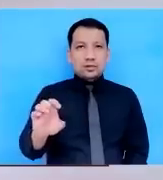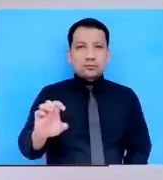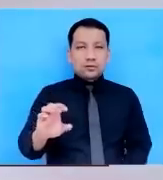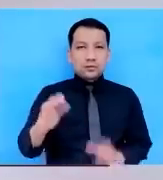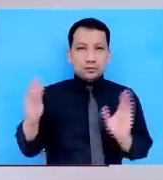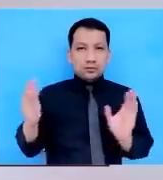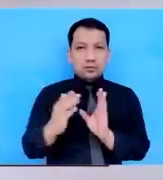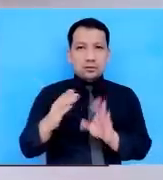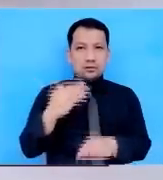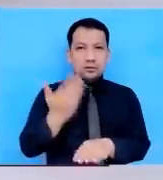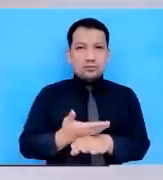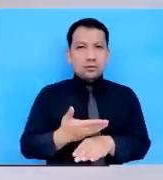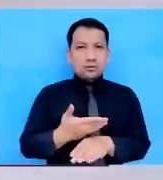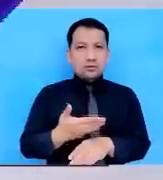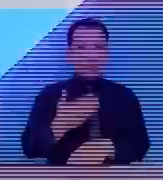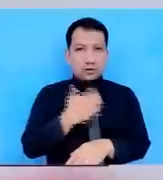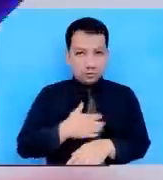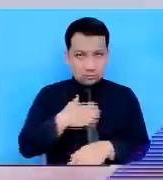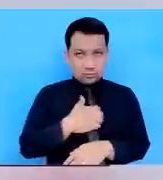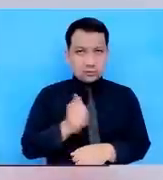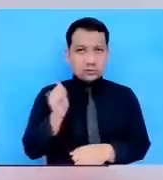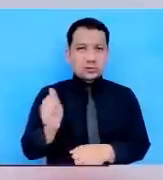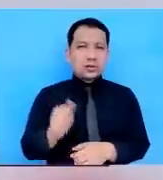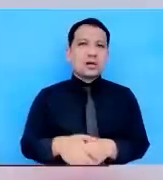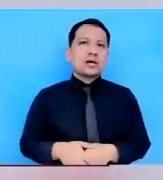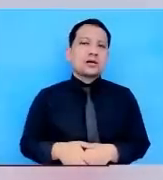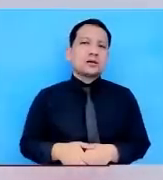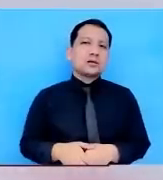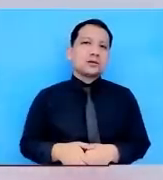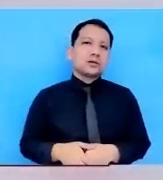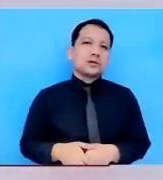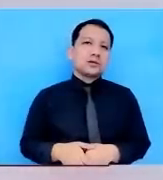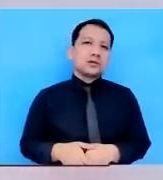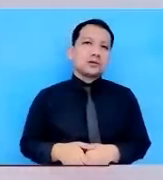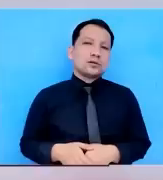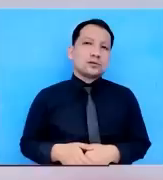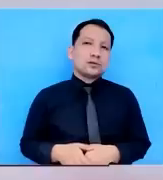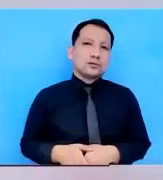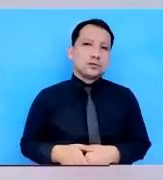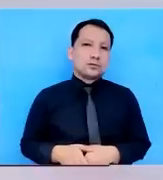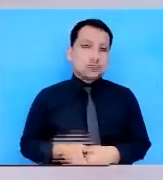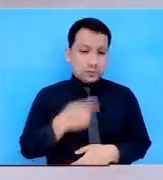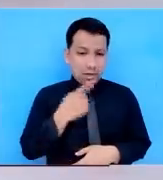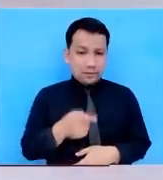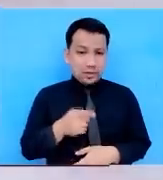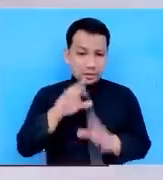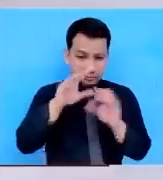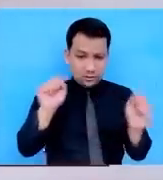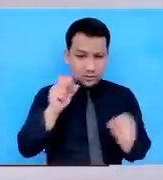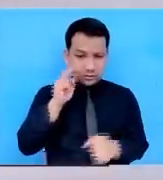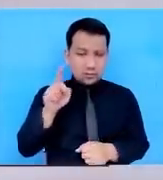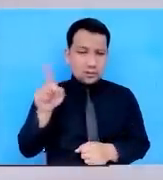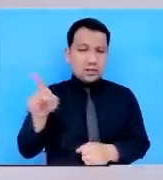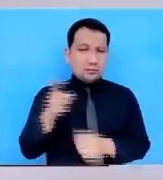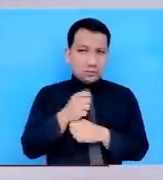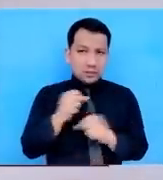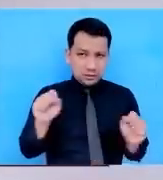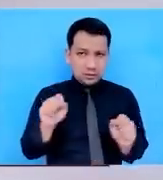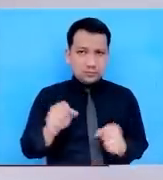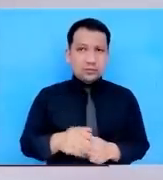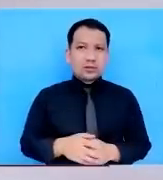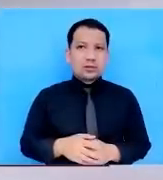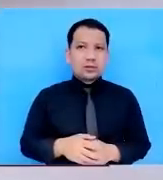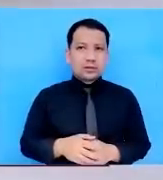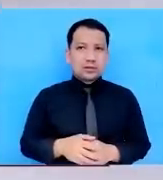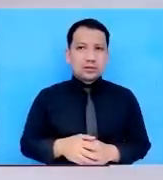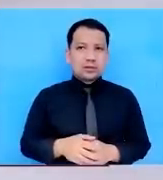ang mga akusasyon. If it's the president himself who guarantees his safety, I think he will be